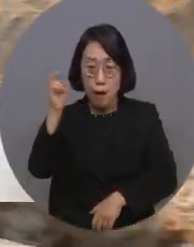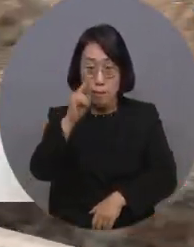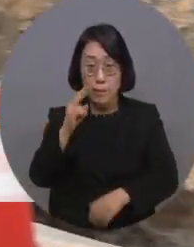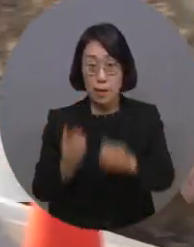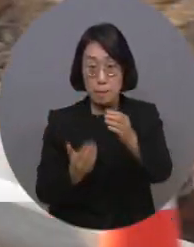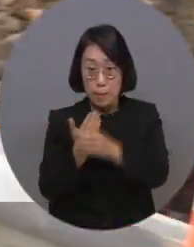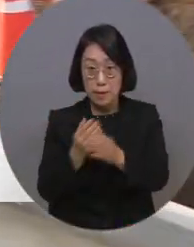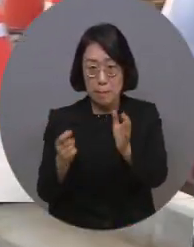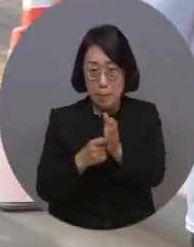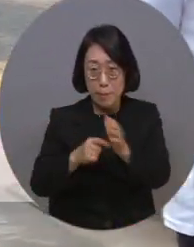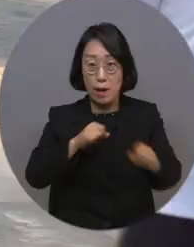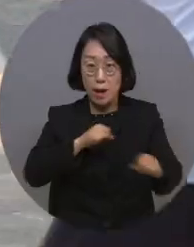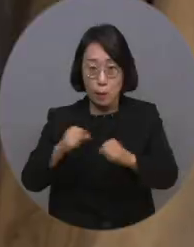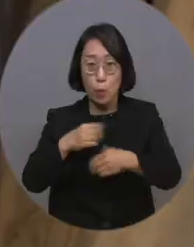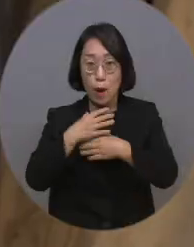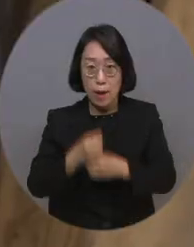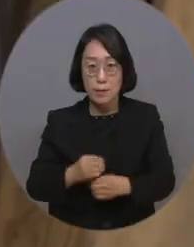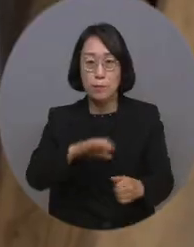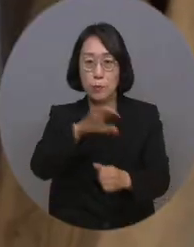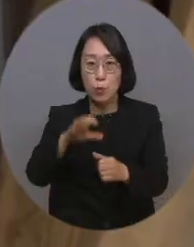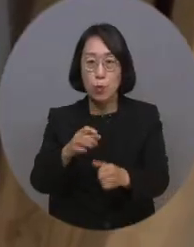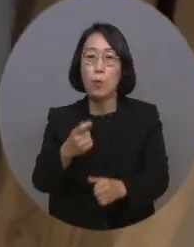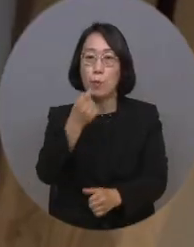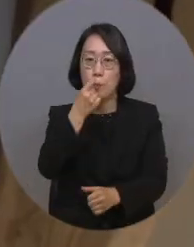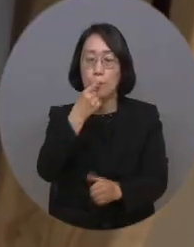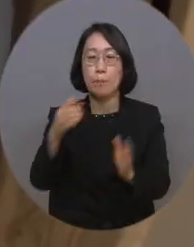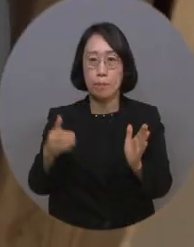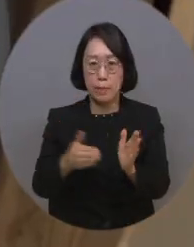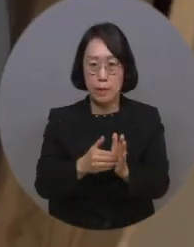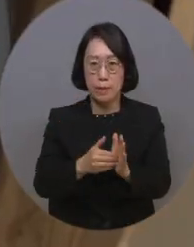상황조치와 시민들의 안전을 지키는 능력을 키웠습니다.